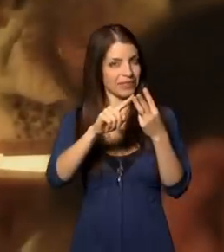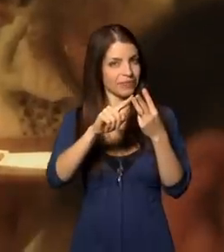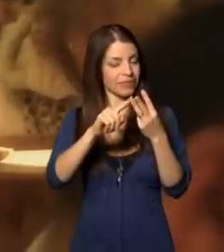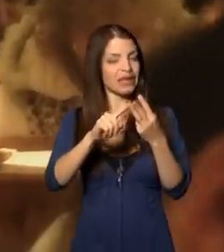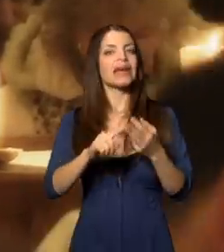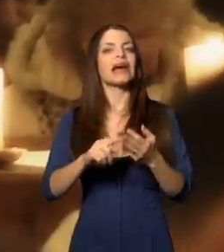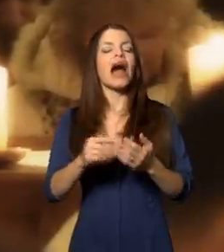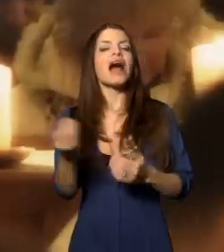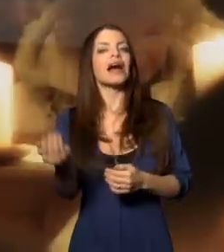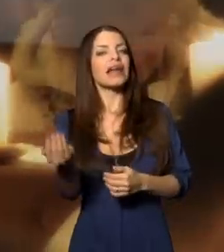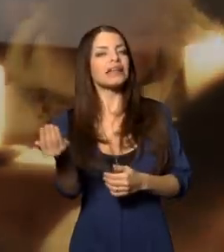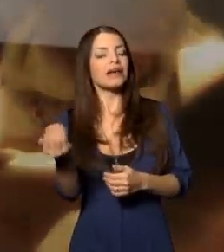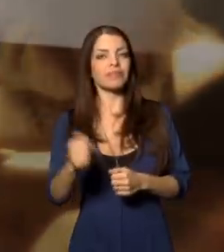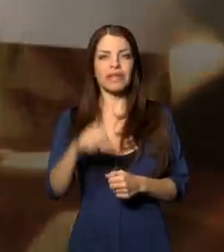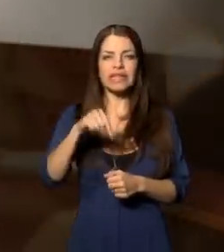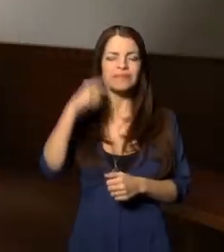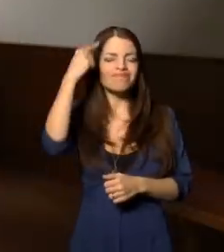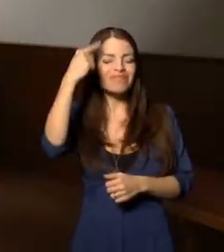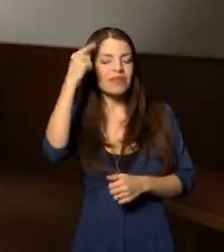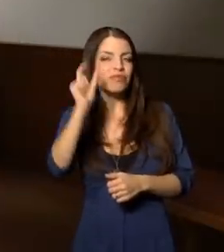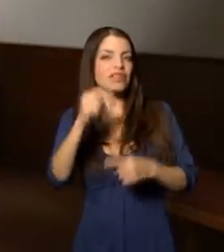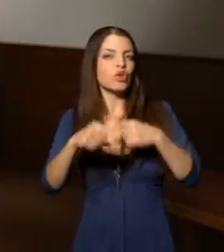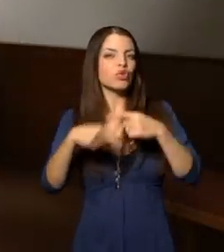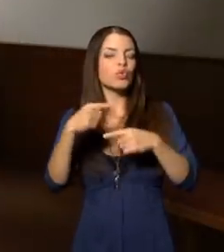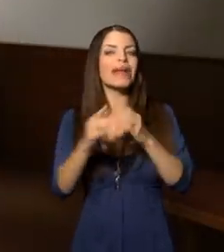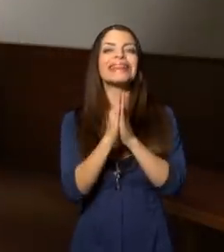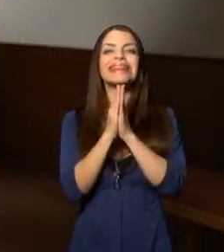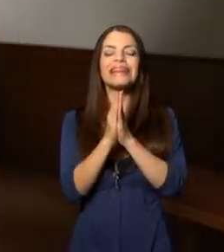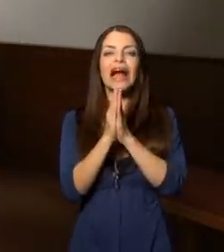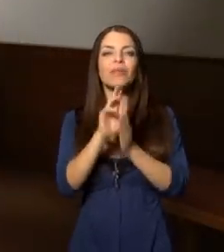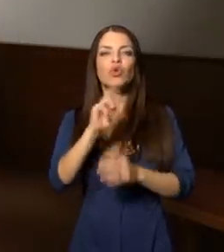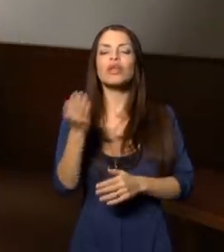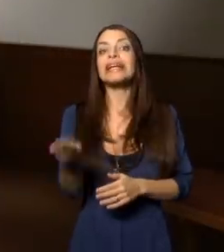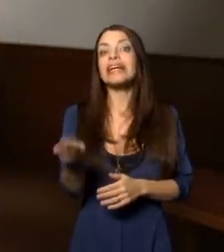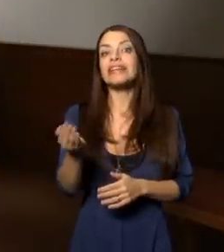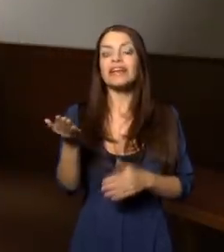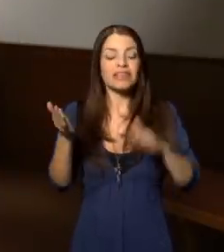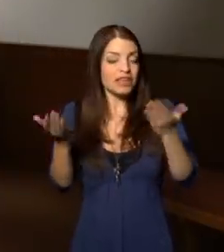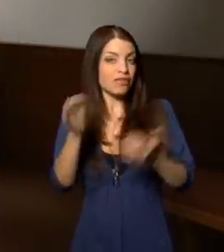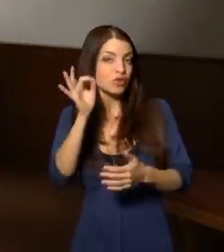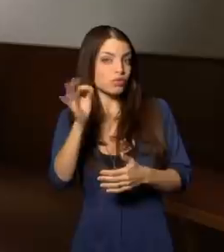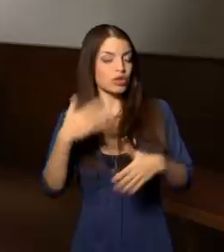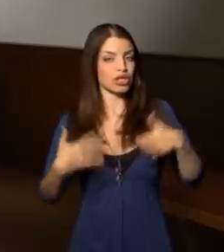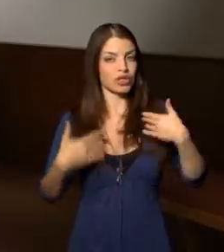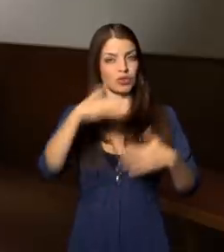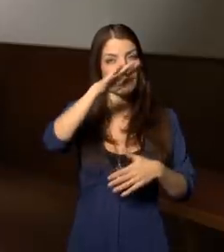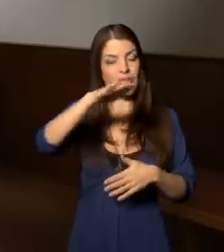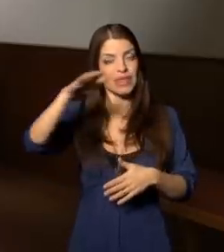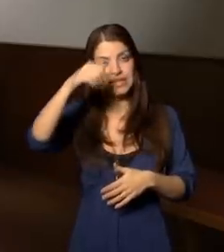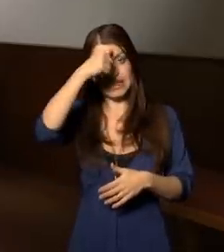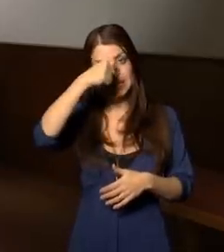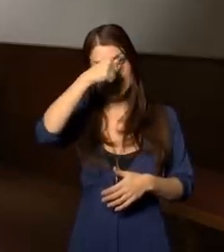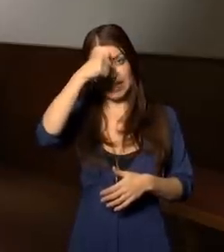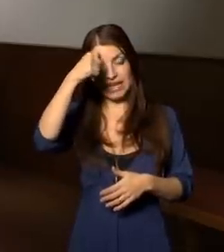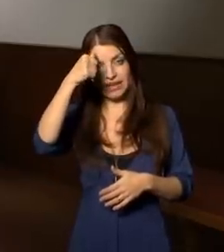l-ittra pastorali aħna se nagħmlu ftit riflessjonijiet fuq it-talb u fuq il-karità kif irid